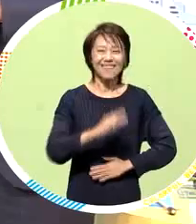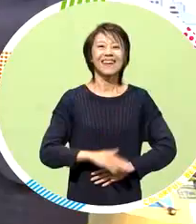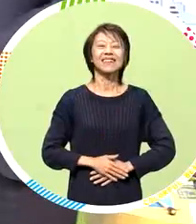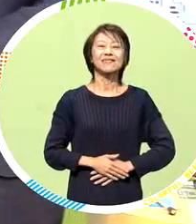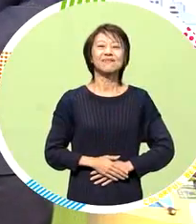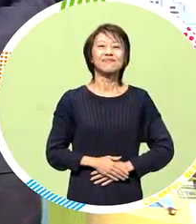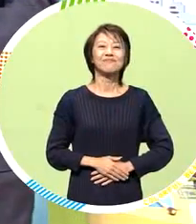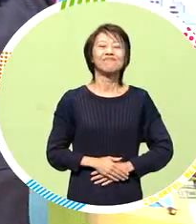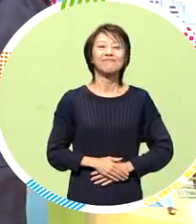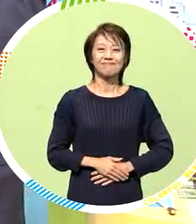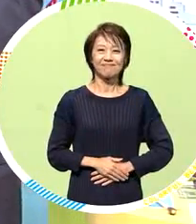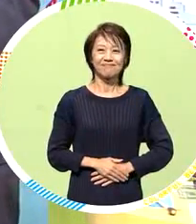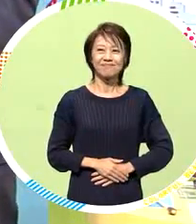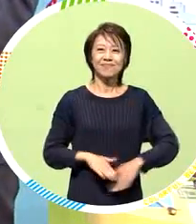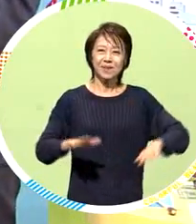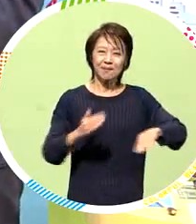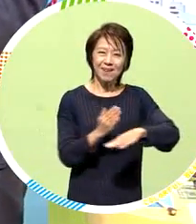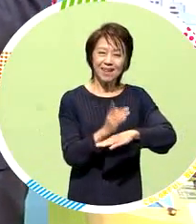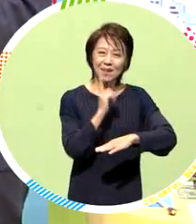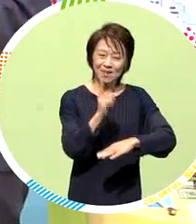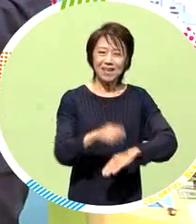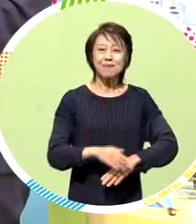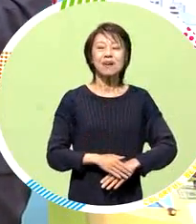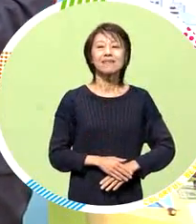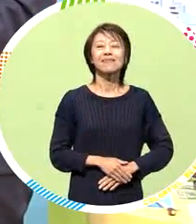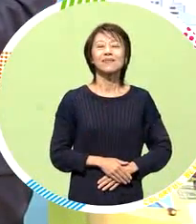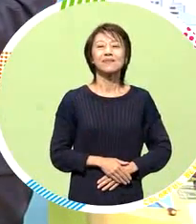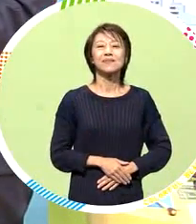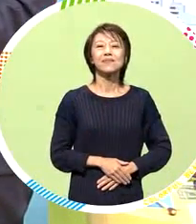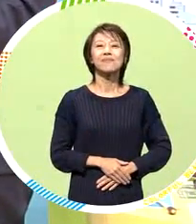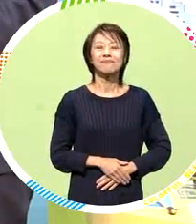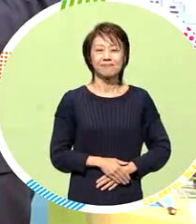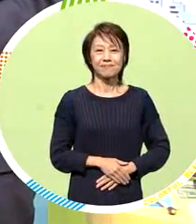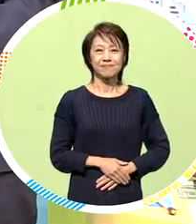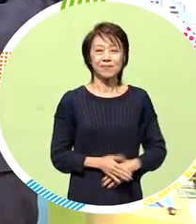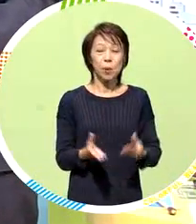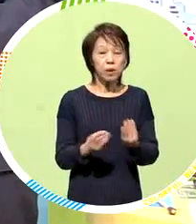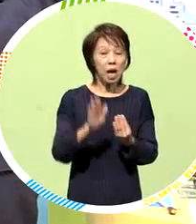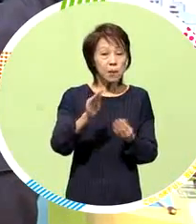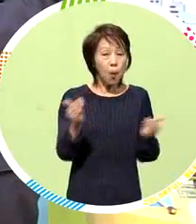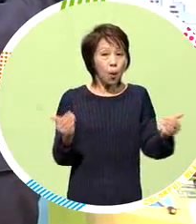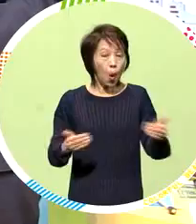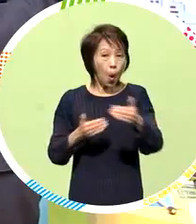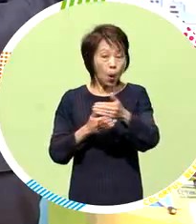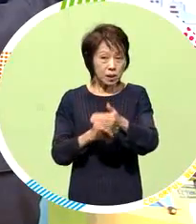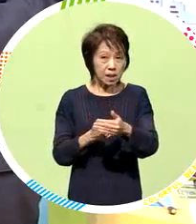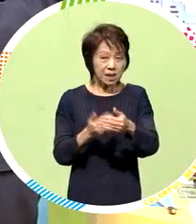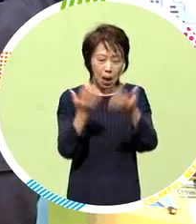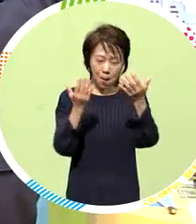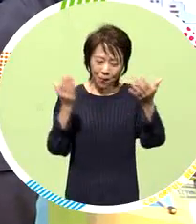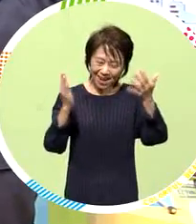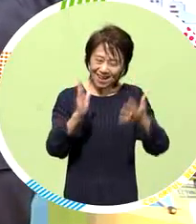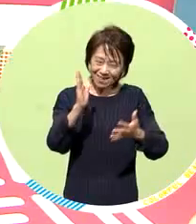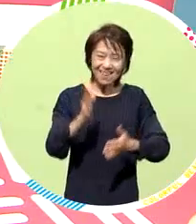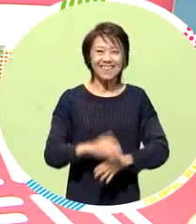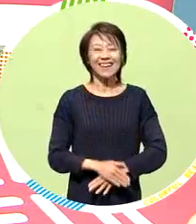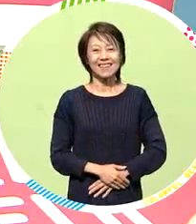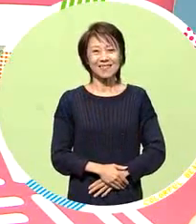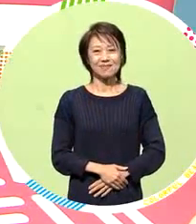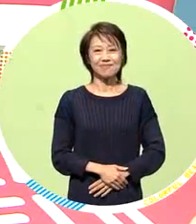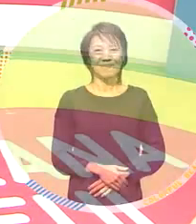はいということで今日はありがとうございますこの後も知事にはコーナーを盛り上げていただきたいと思っております